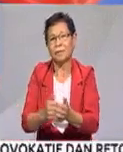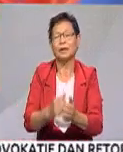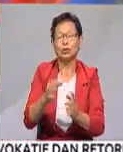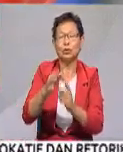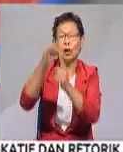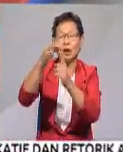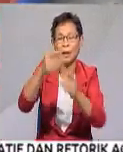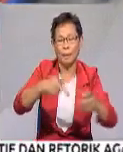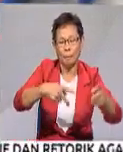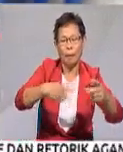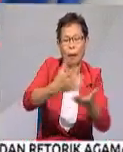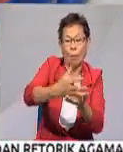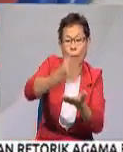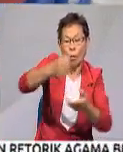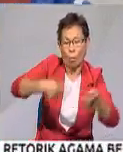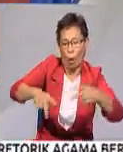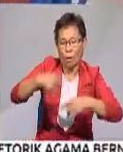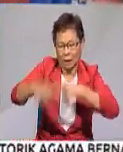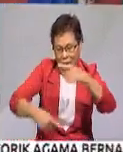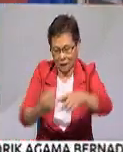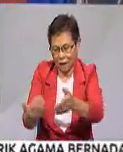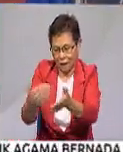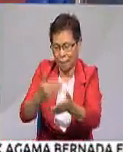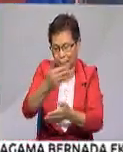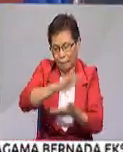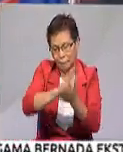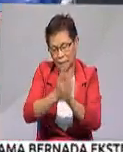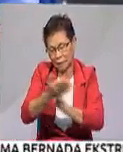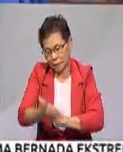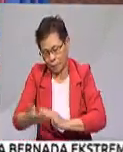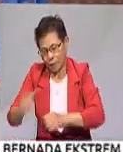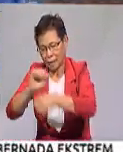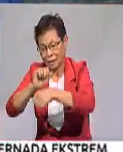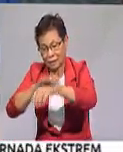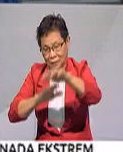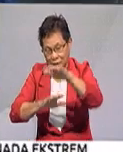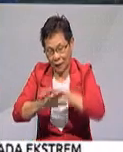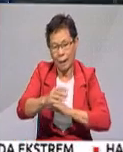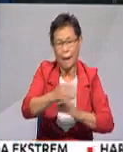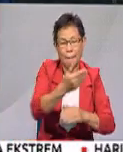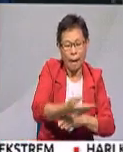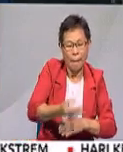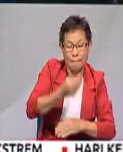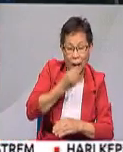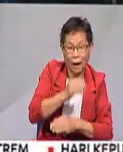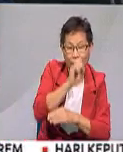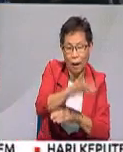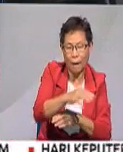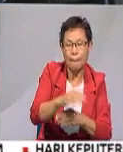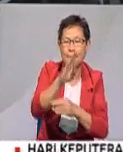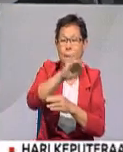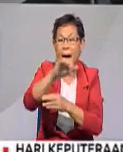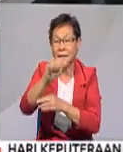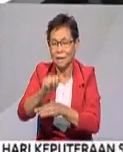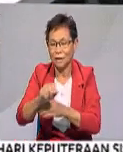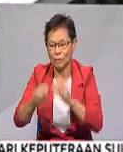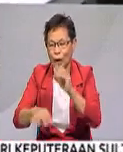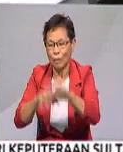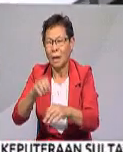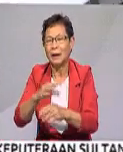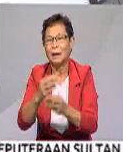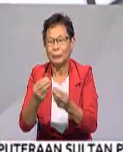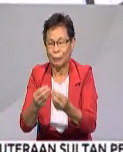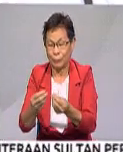terkecuali botol plastik yang akan dikitar semula menjadi produk kraf tangan, manakala sisa makanan dijadikan baja kompos dan baja